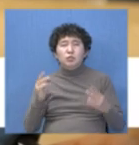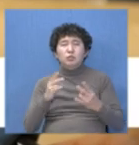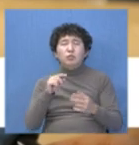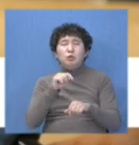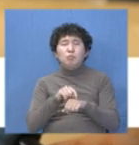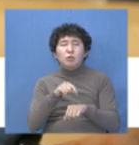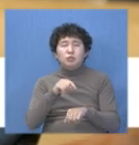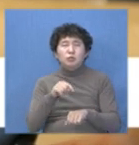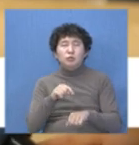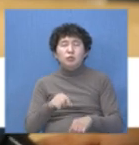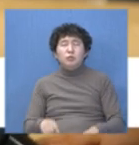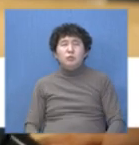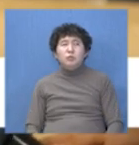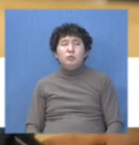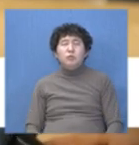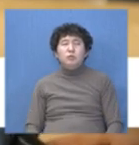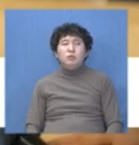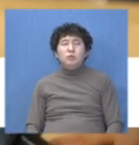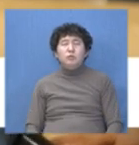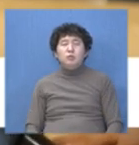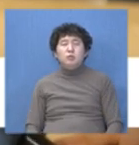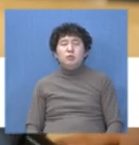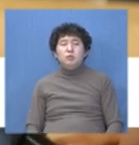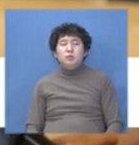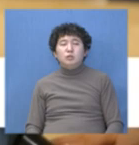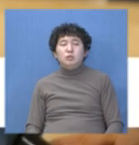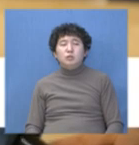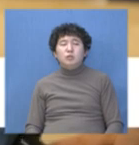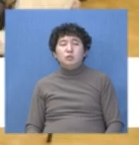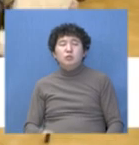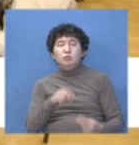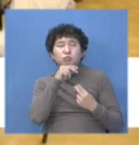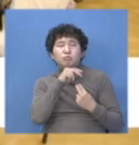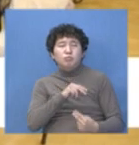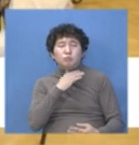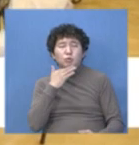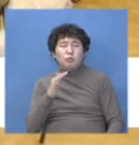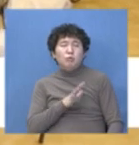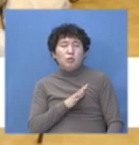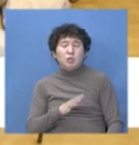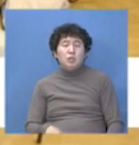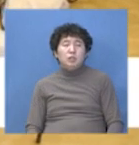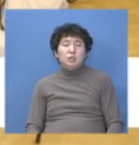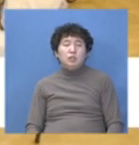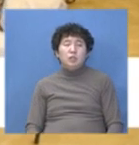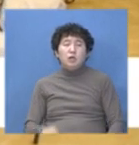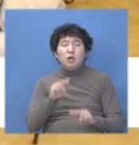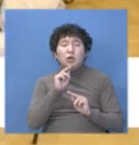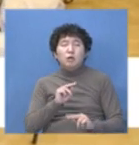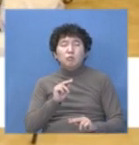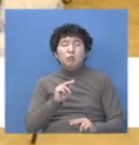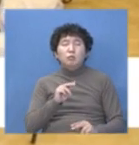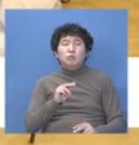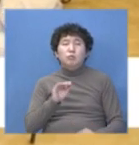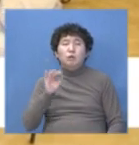болды. Ғазиза үшін біраз еңбек талап етілді. Сайысқа қатысушылардың жұмысын бағалау және жеңімпаздарды